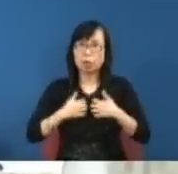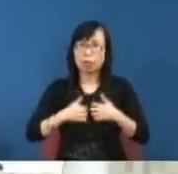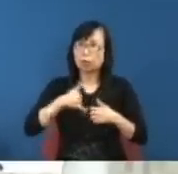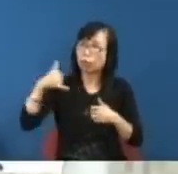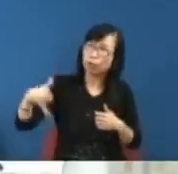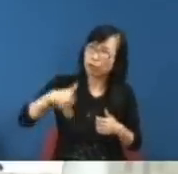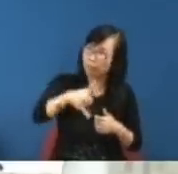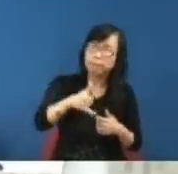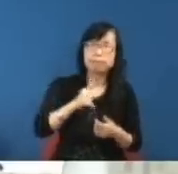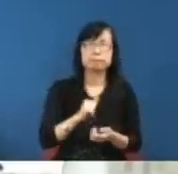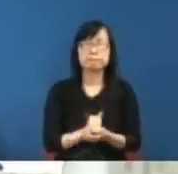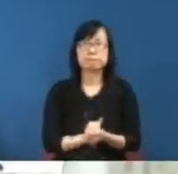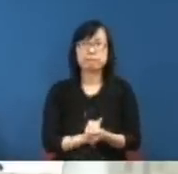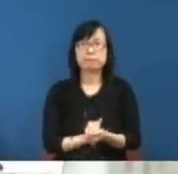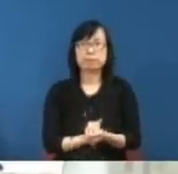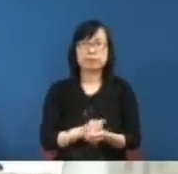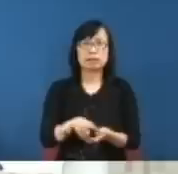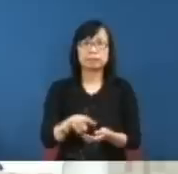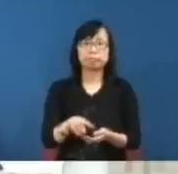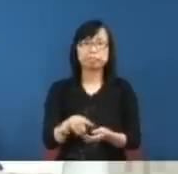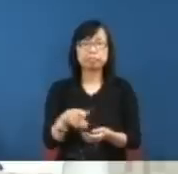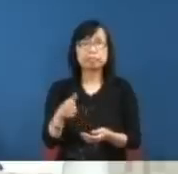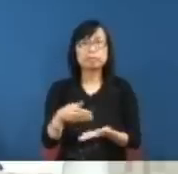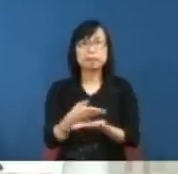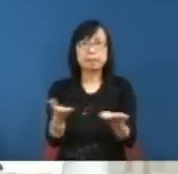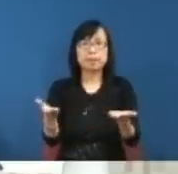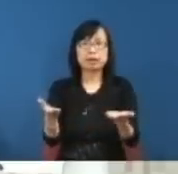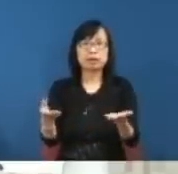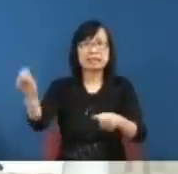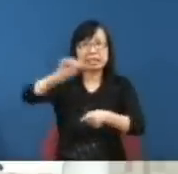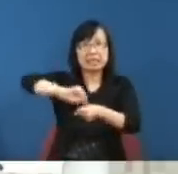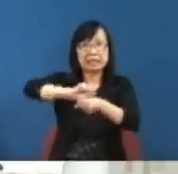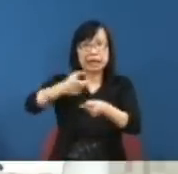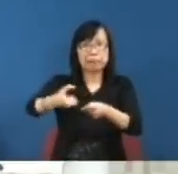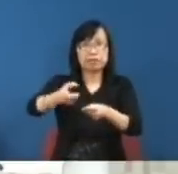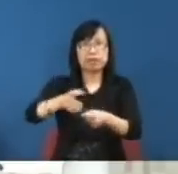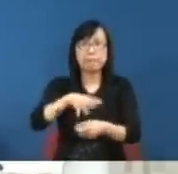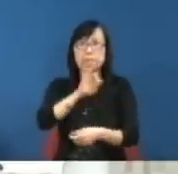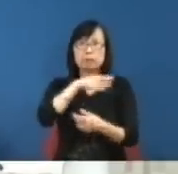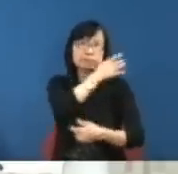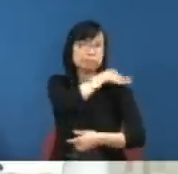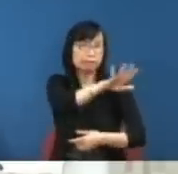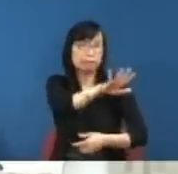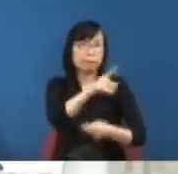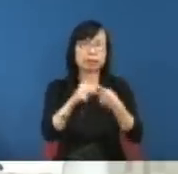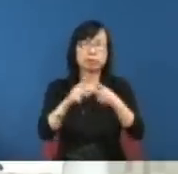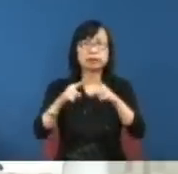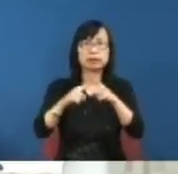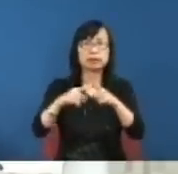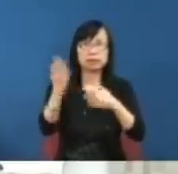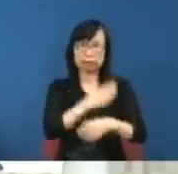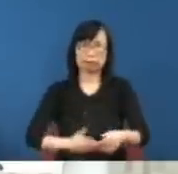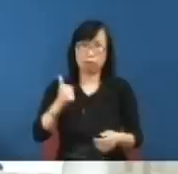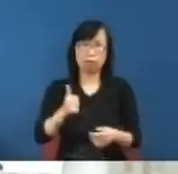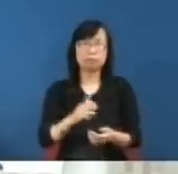巡是寧願給那麼多加班費，不顧工人的健康，這個就是我們